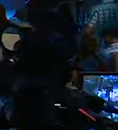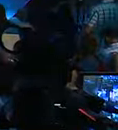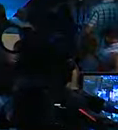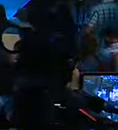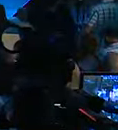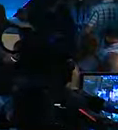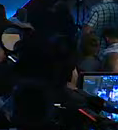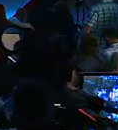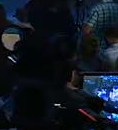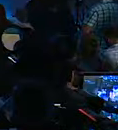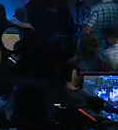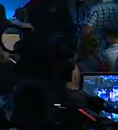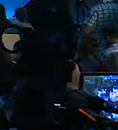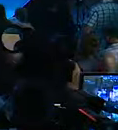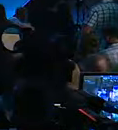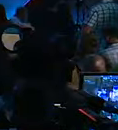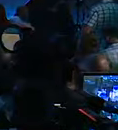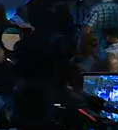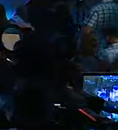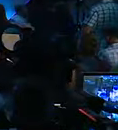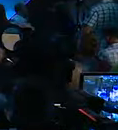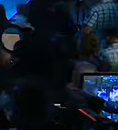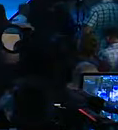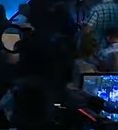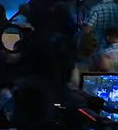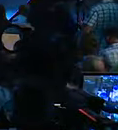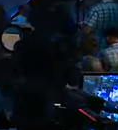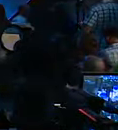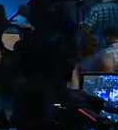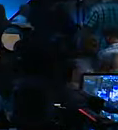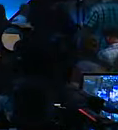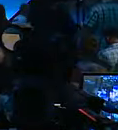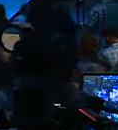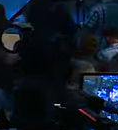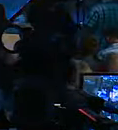sumie w życiu chodzi o to, by go zdjąć.